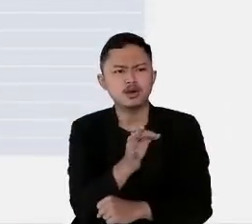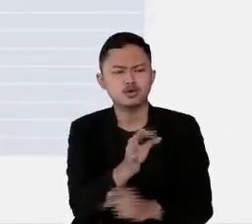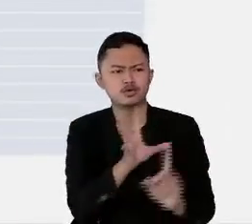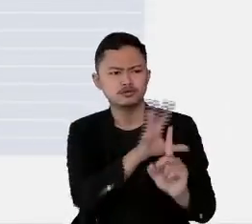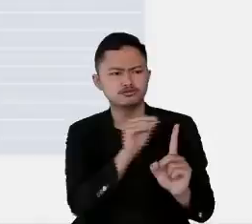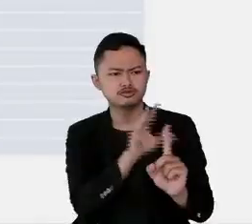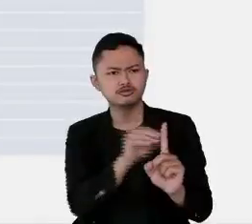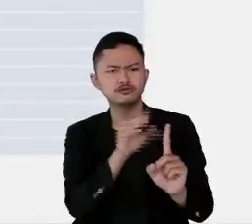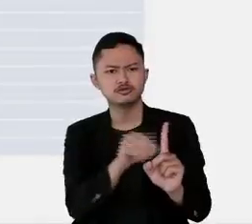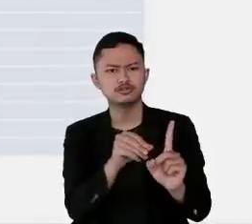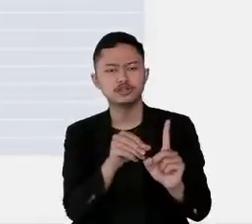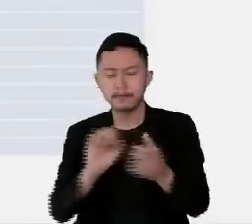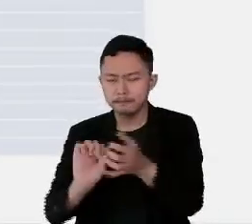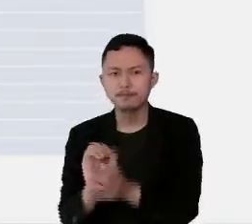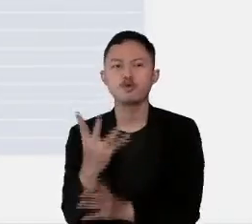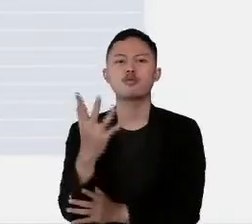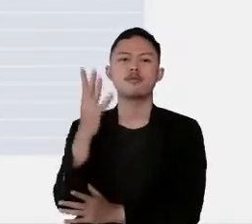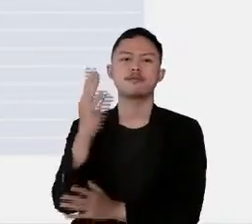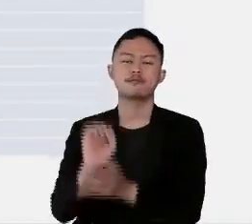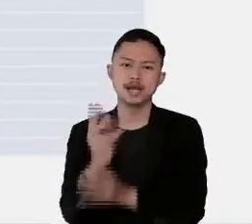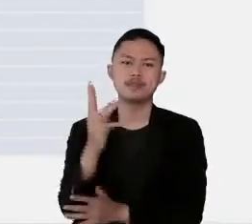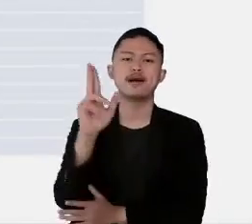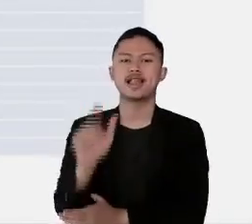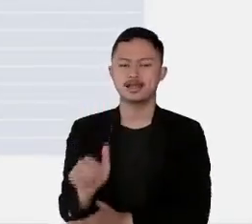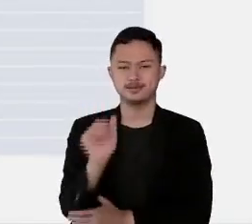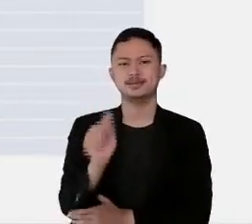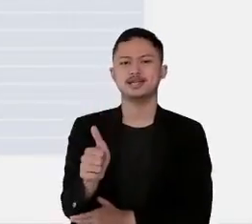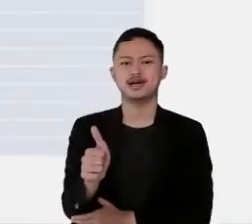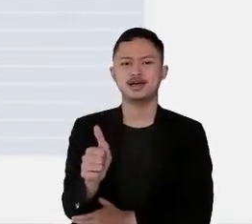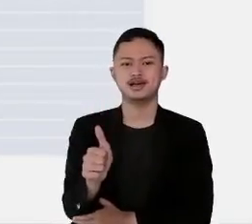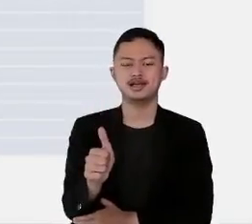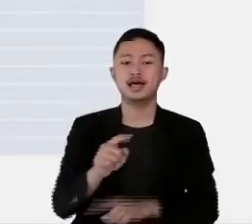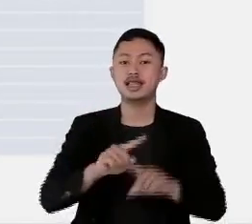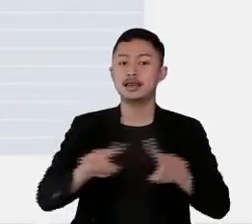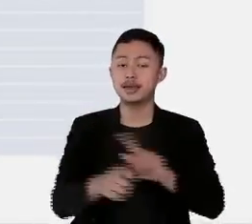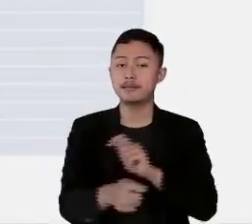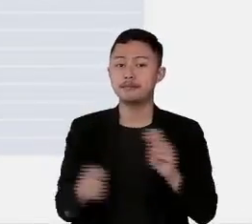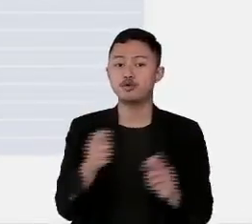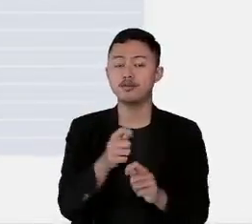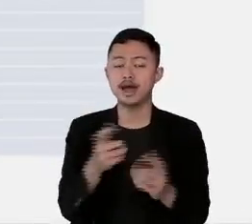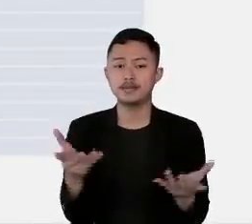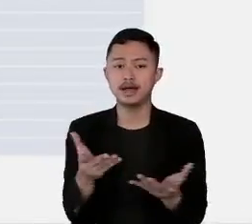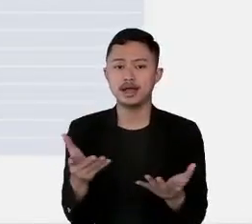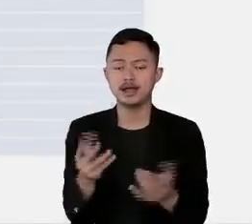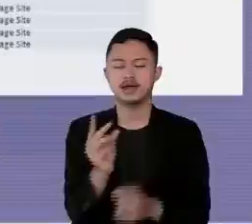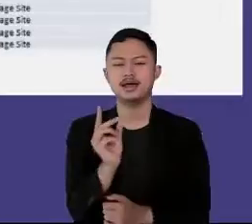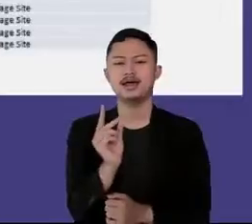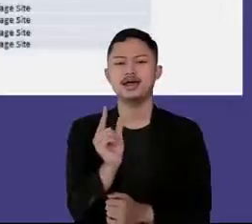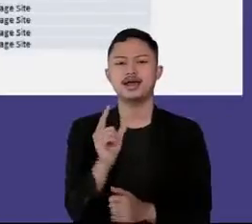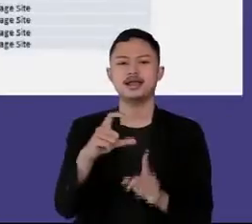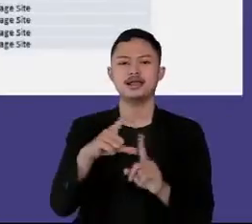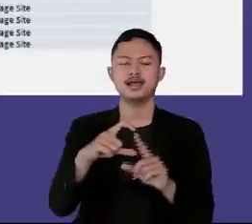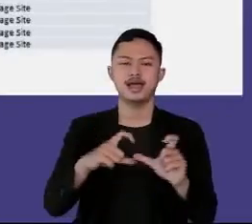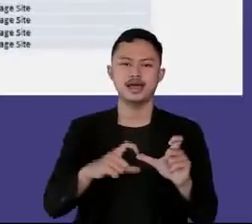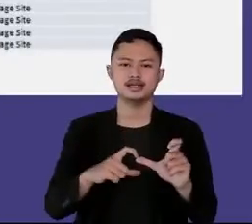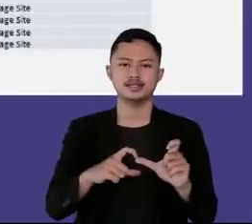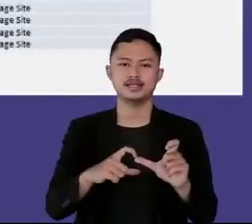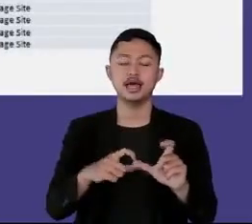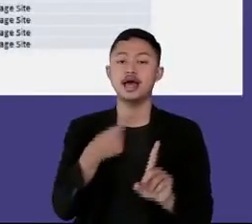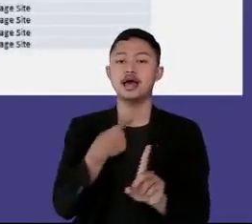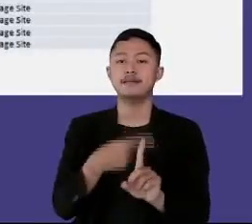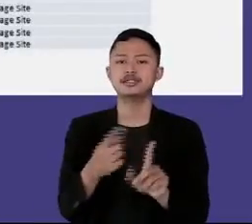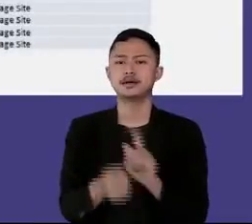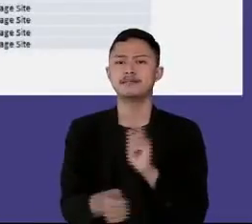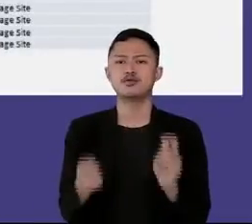jadi hanya Aa perubahannya pada RDC reseptor.pdf site terutama perubahan yang